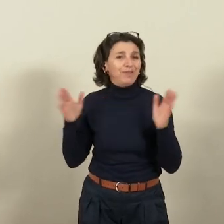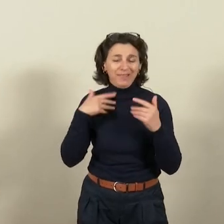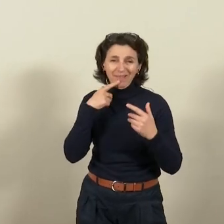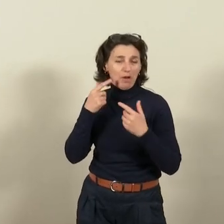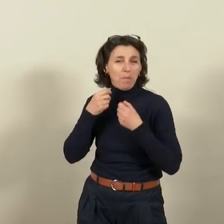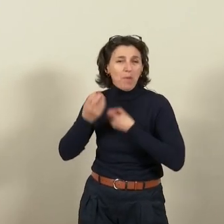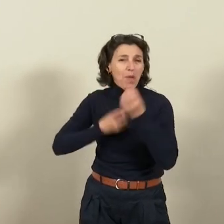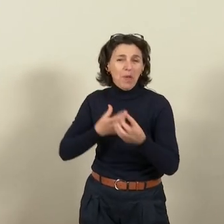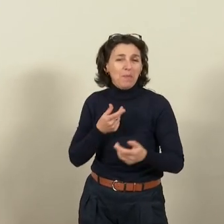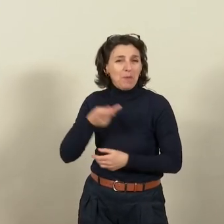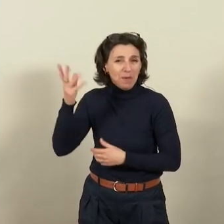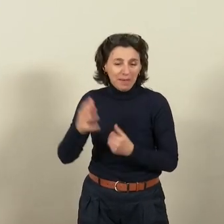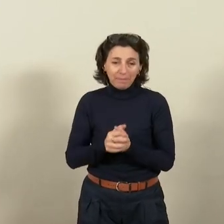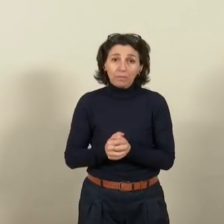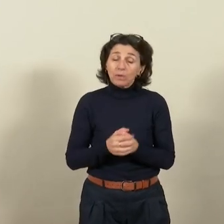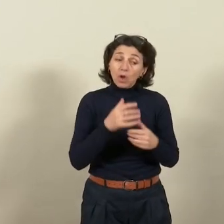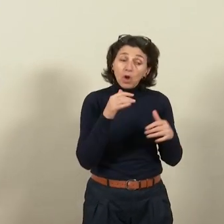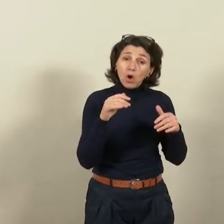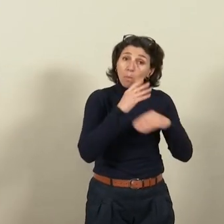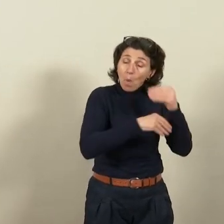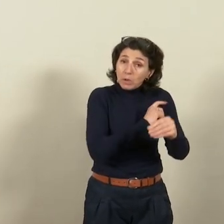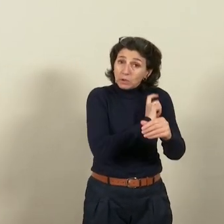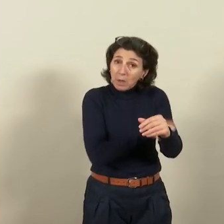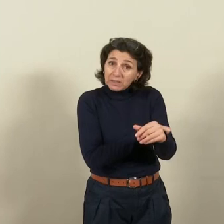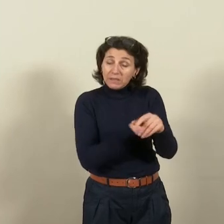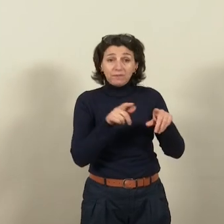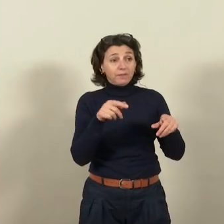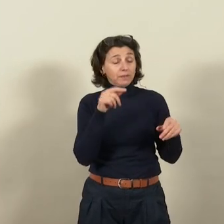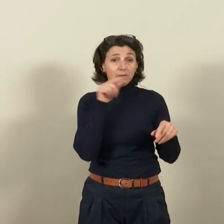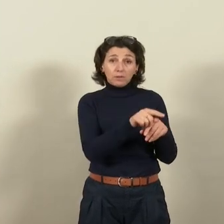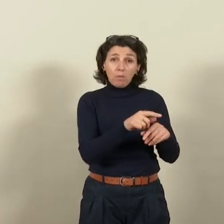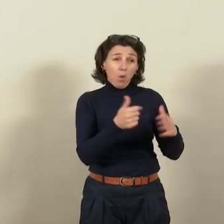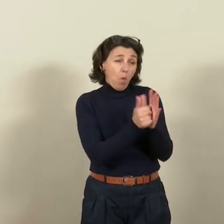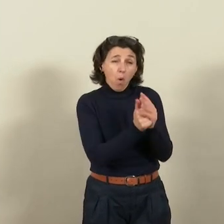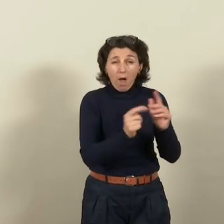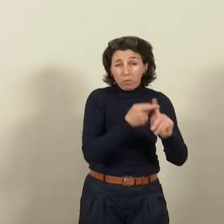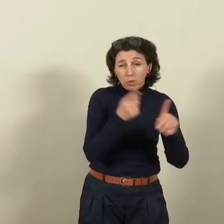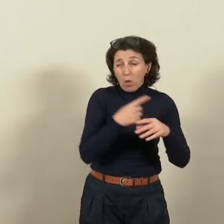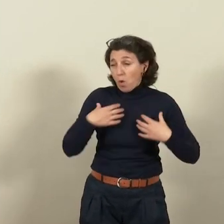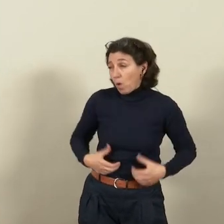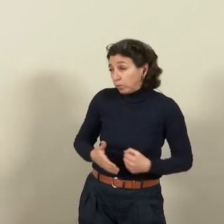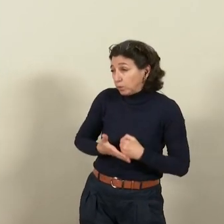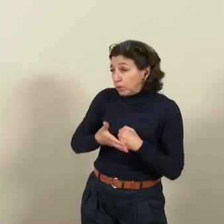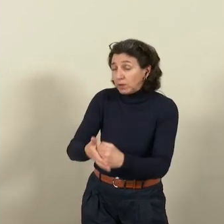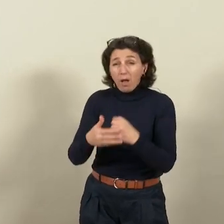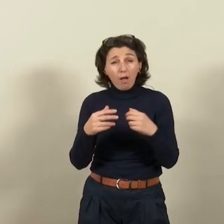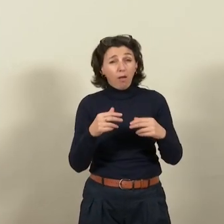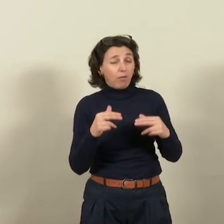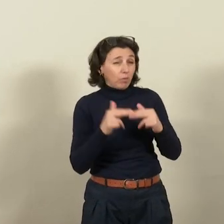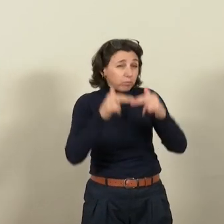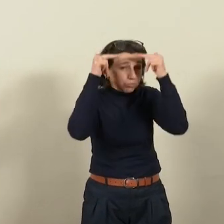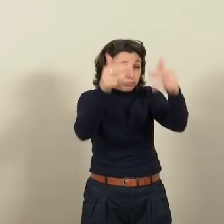sportif joue un rôle majeur dans la gestion des équipements sportifs le soutien au club l'accompagnement du sport de haut niveau ou le